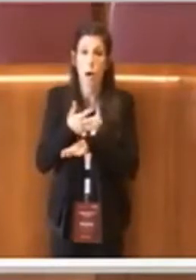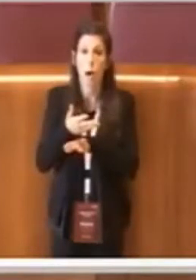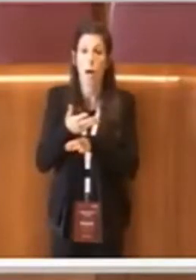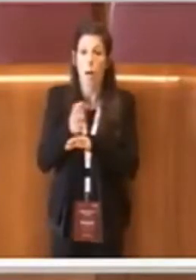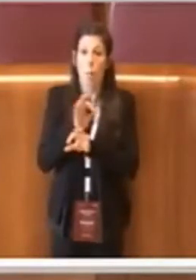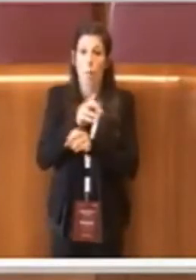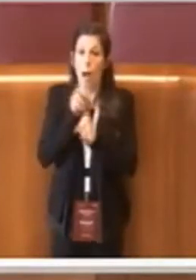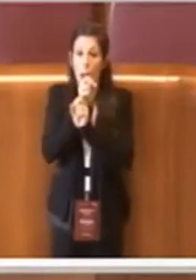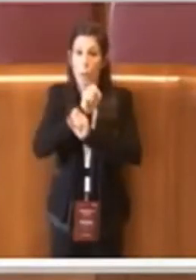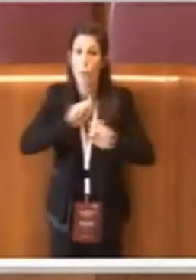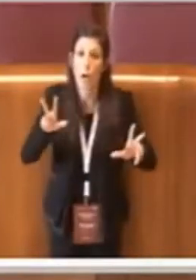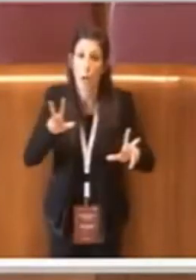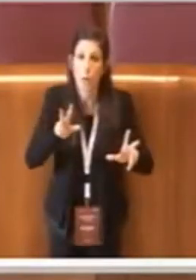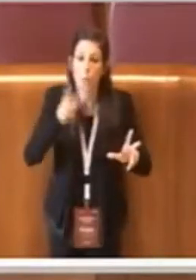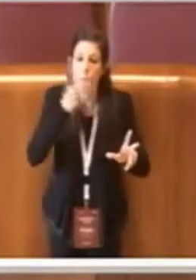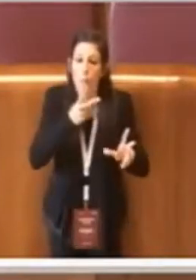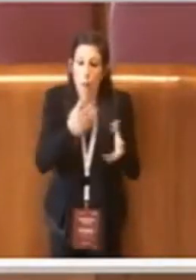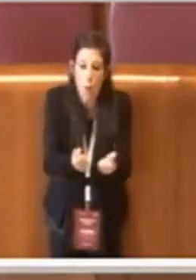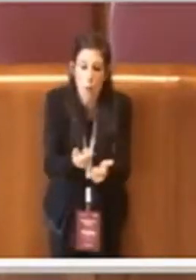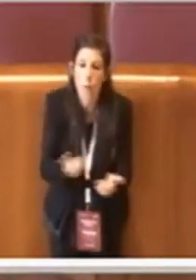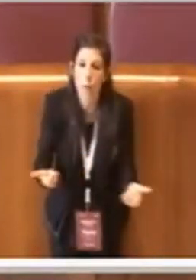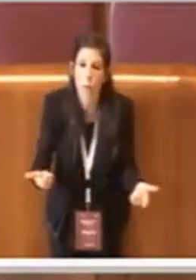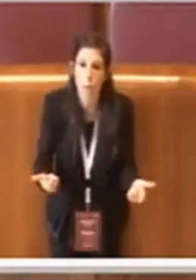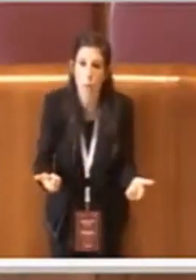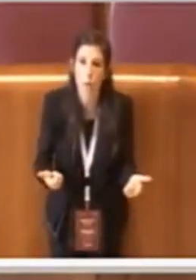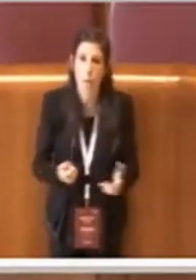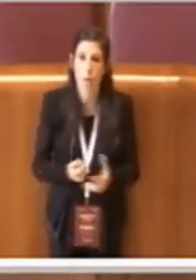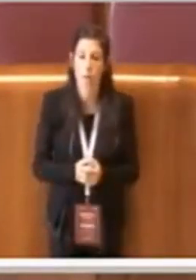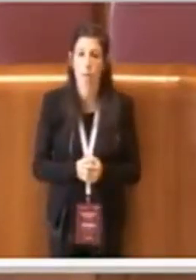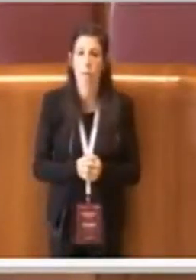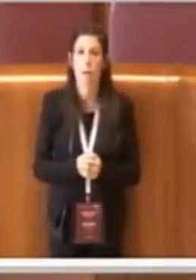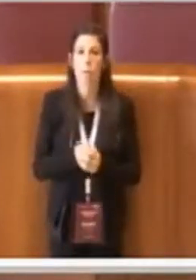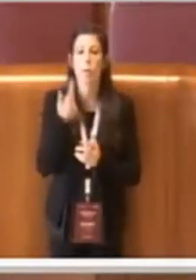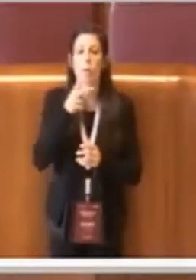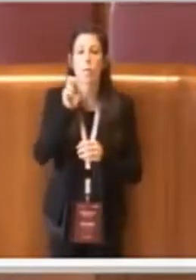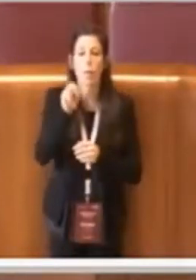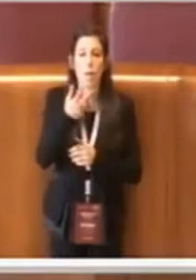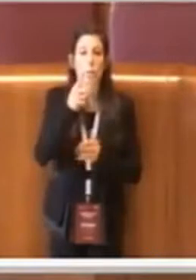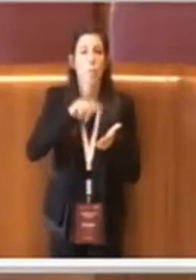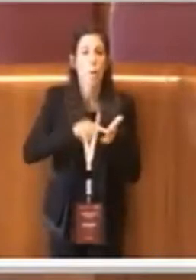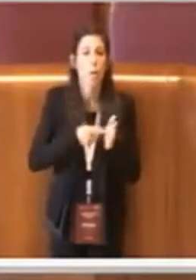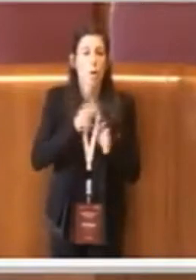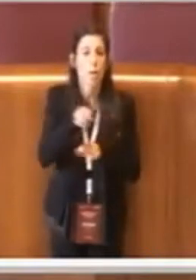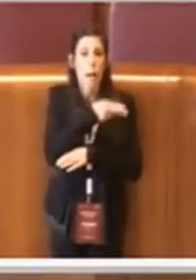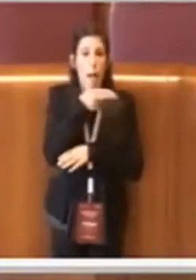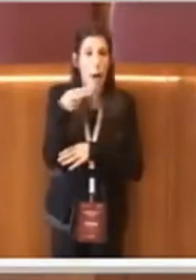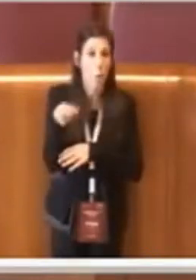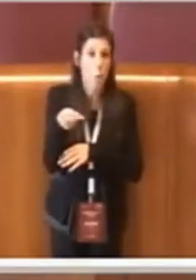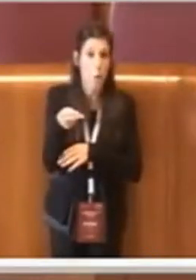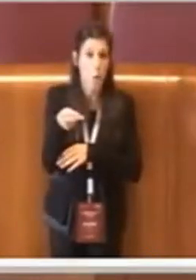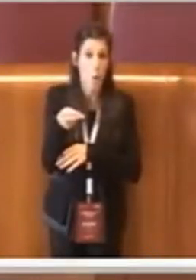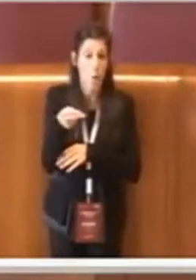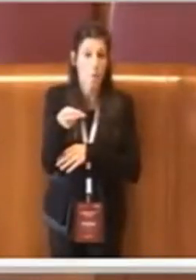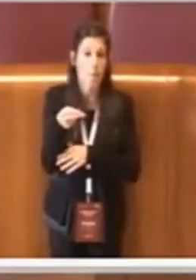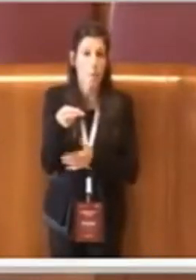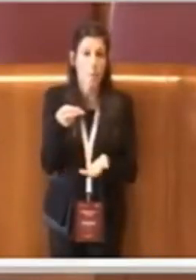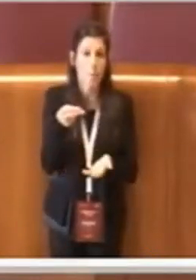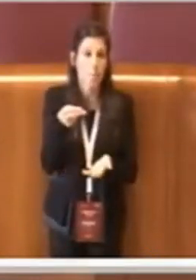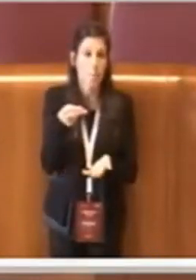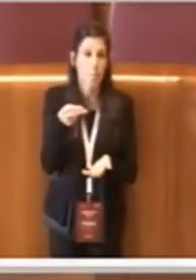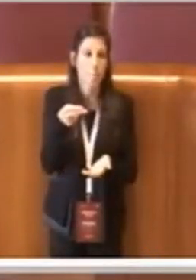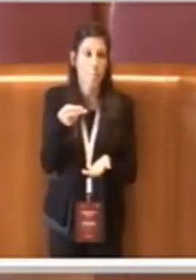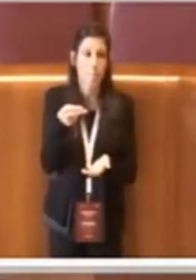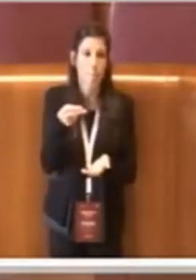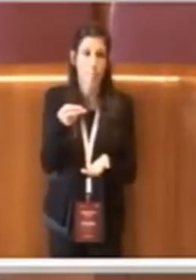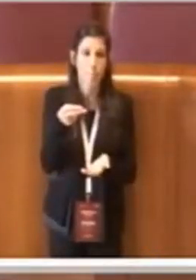non ha avuto nessun seguito, perché questi 13 milioni di euro di fondi europei effettivamente non